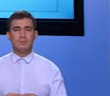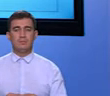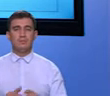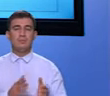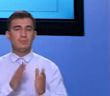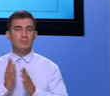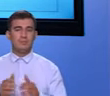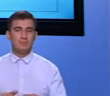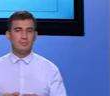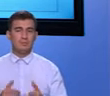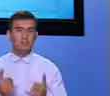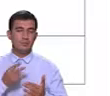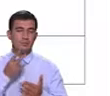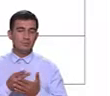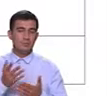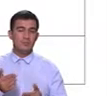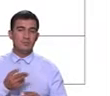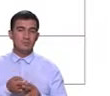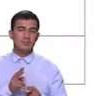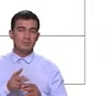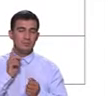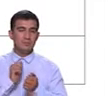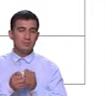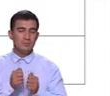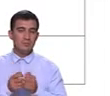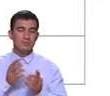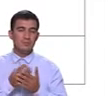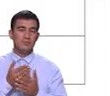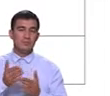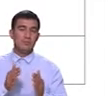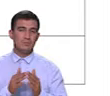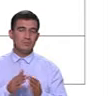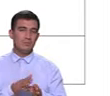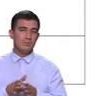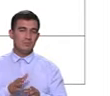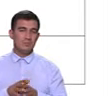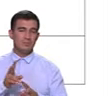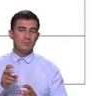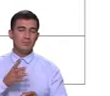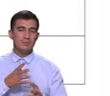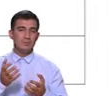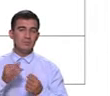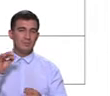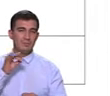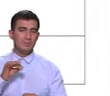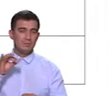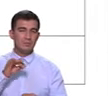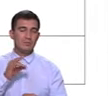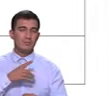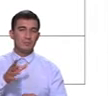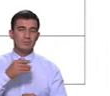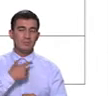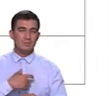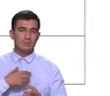Va mana ko'rib turibsiz, mustahkamlash uchun topshiriq sifatida sizga quyidagi atamalarni, tarixiy atamalarni